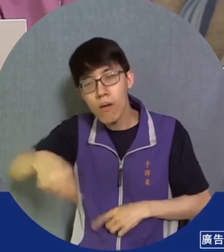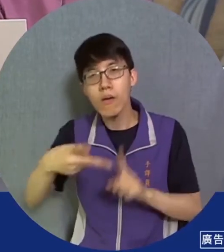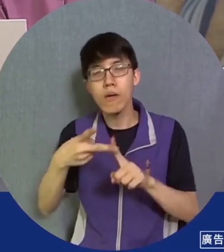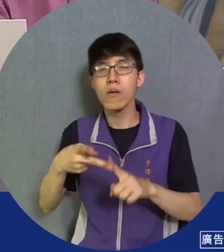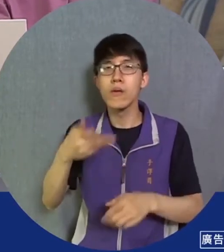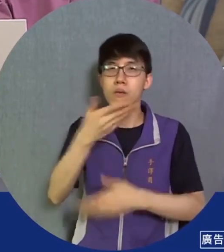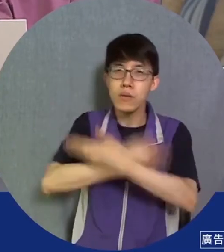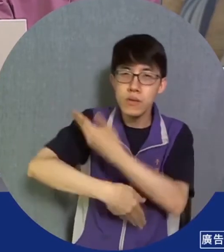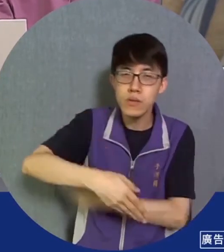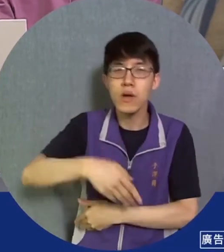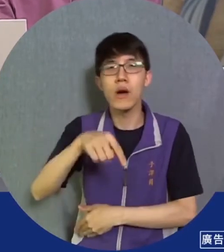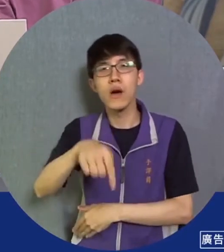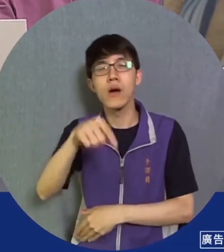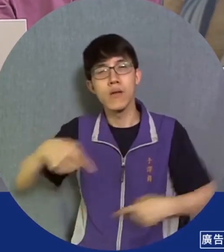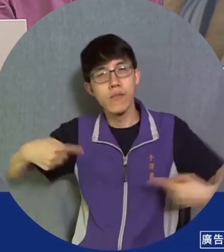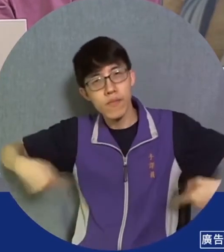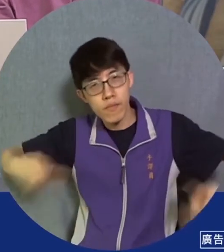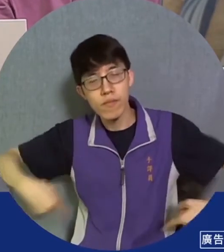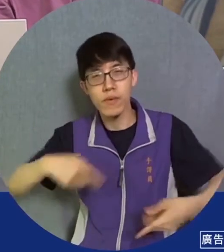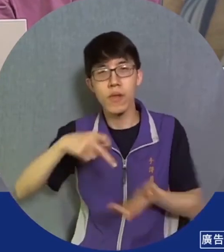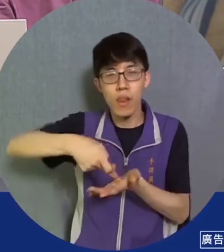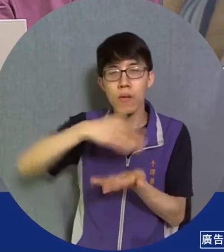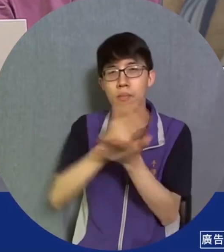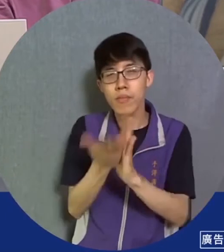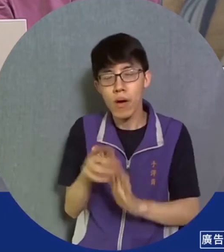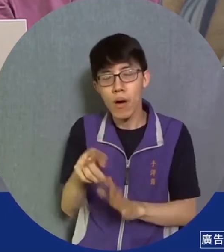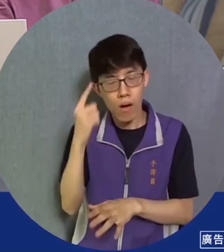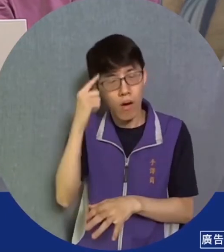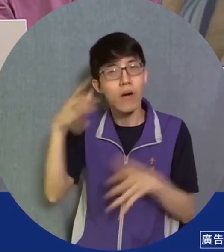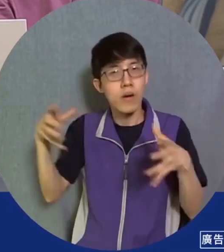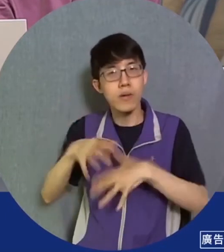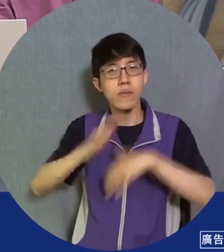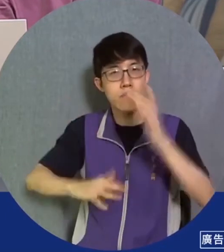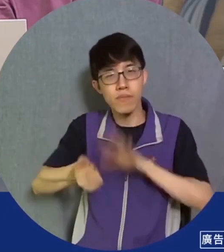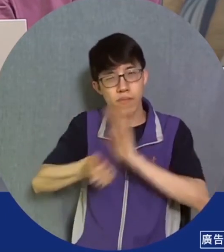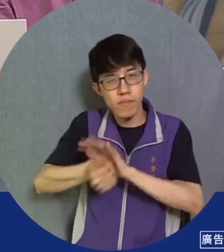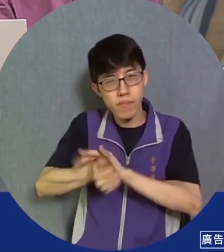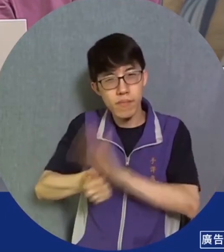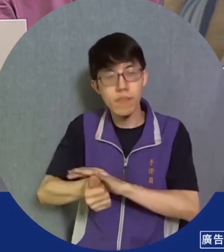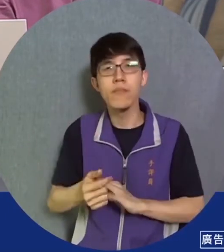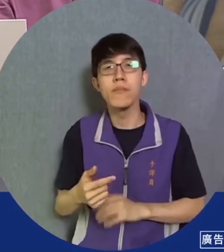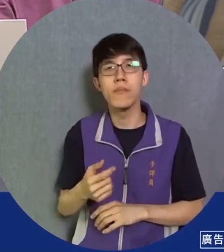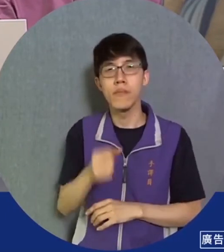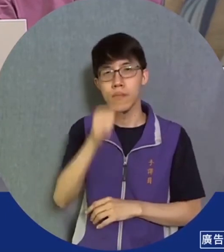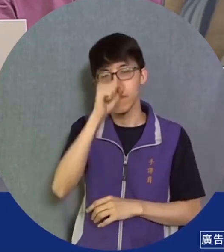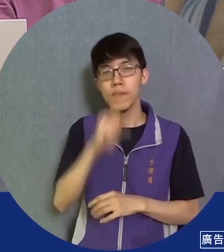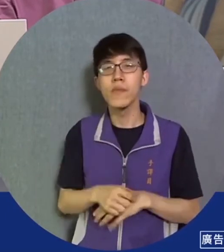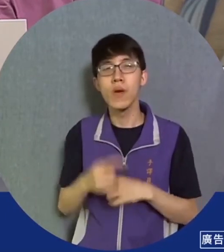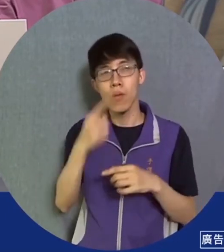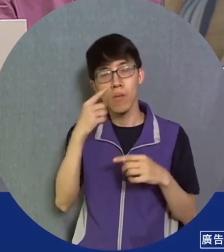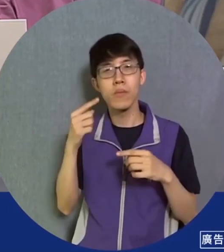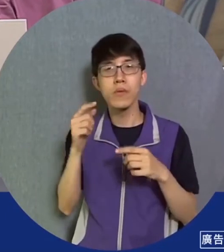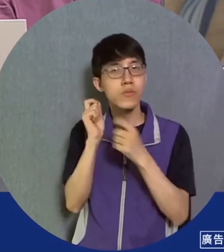然后贯穿了之后，他开始很认真的去一起推动。我们在推很多的，不管户外有这些